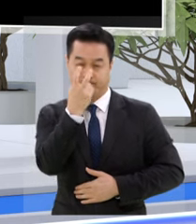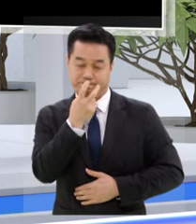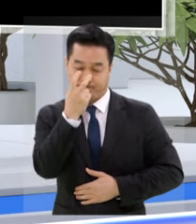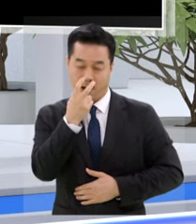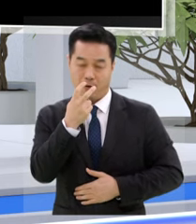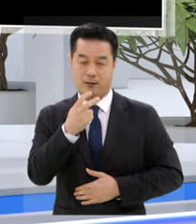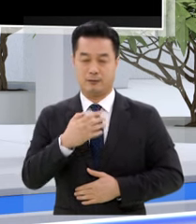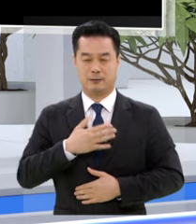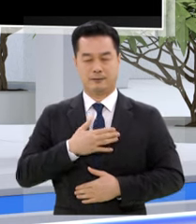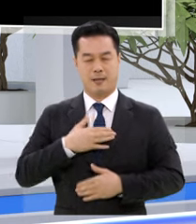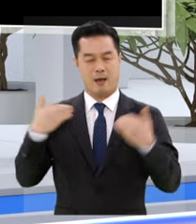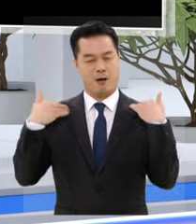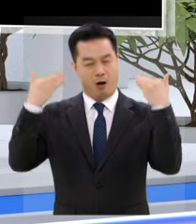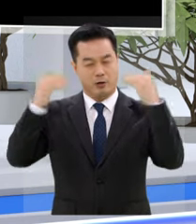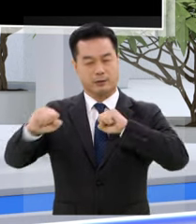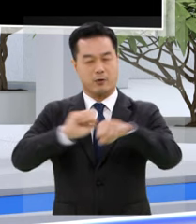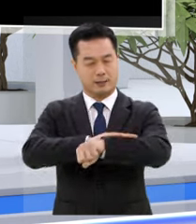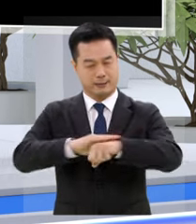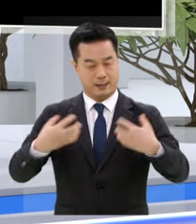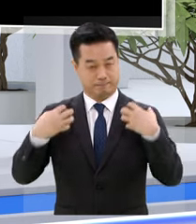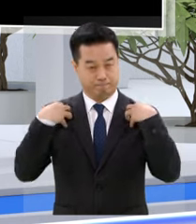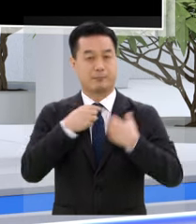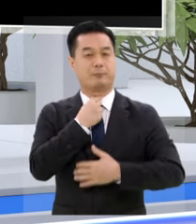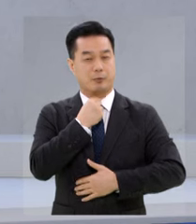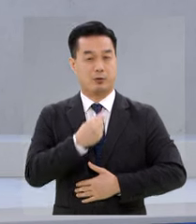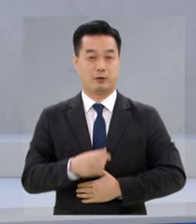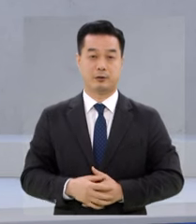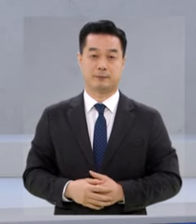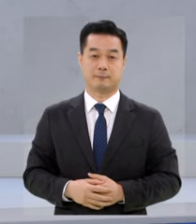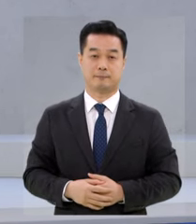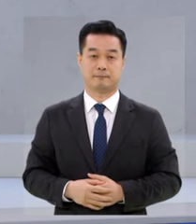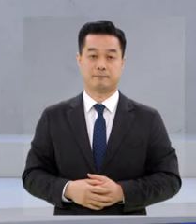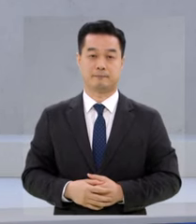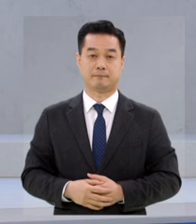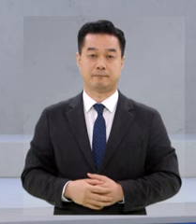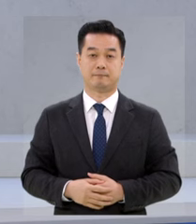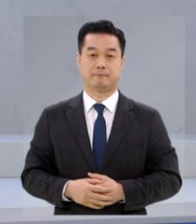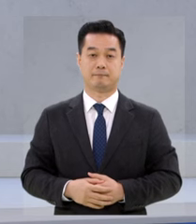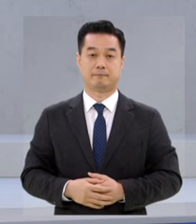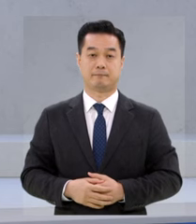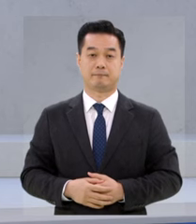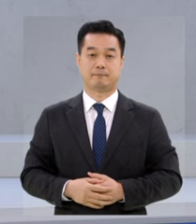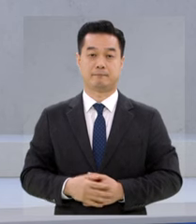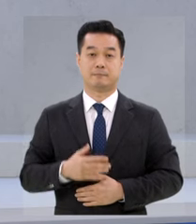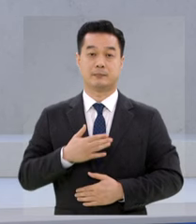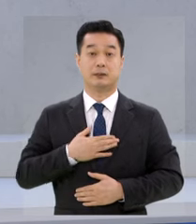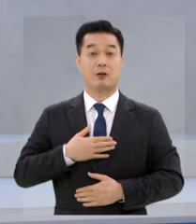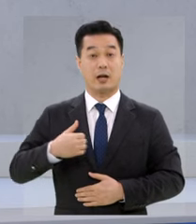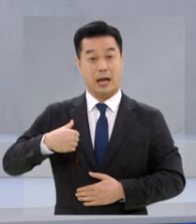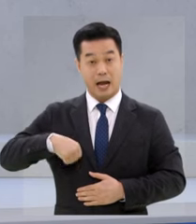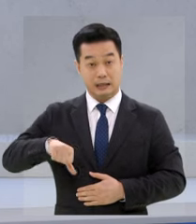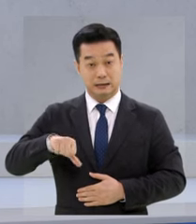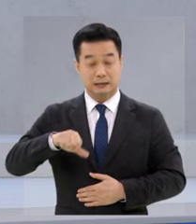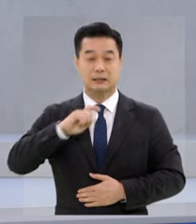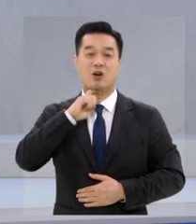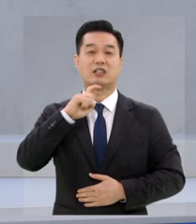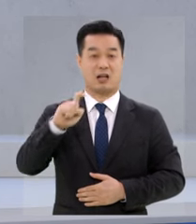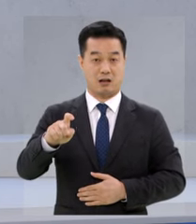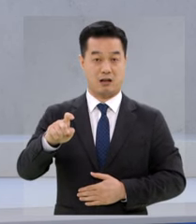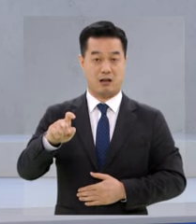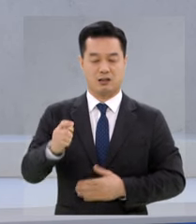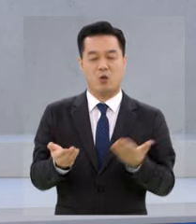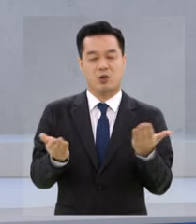된 어른이 되고 싶은 마음이 커졌습니다 저는 살 아이를 둔 워킹